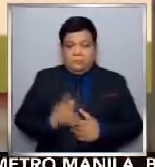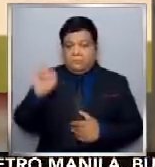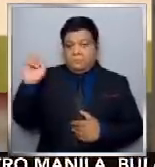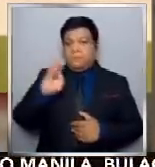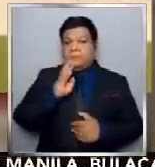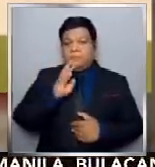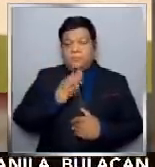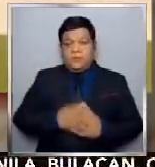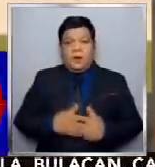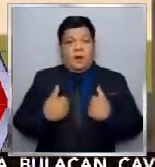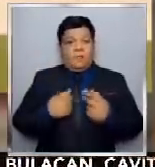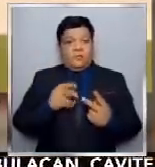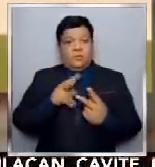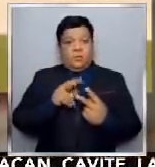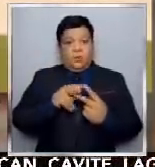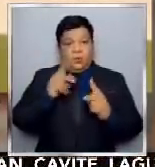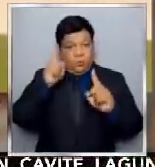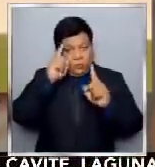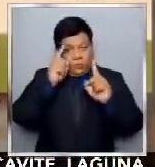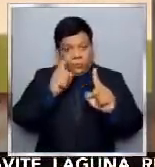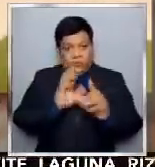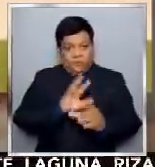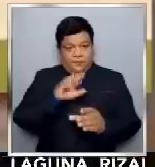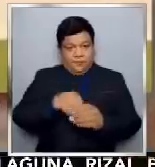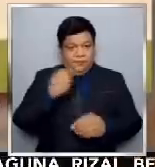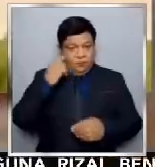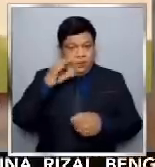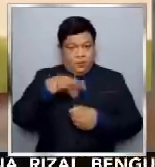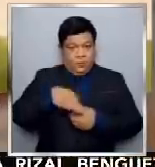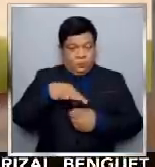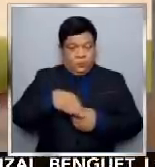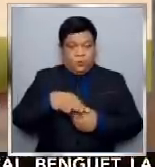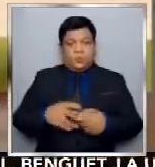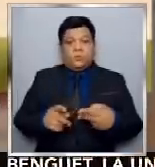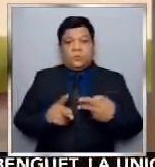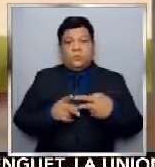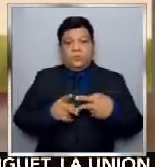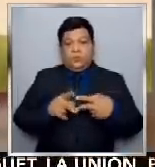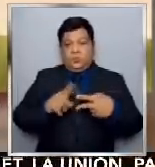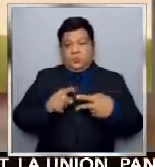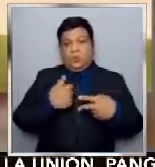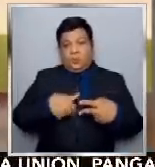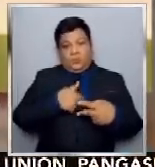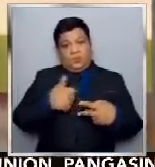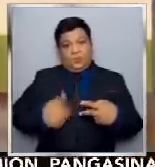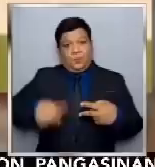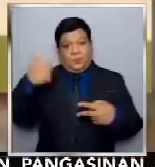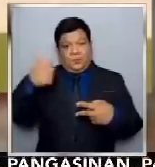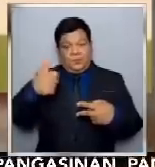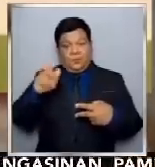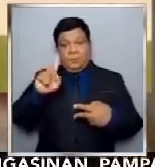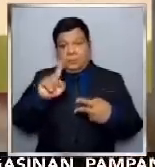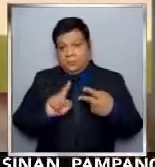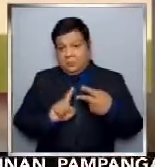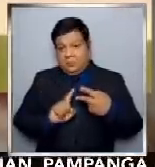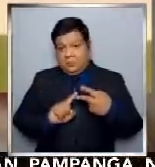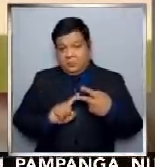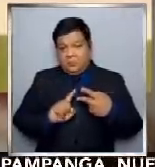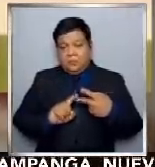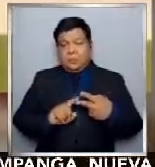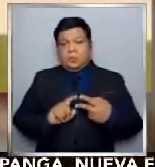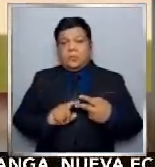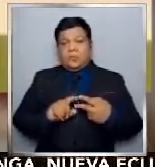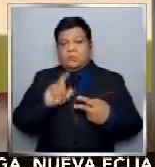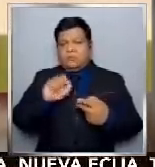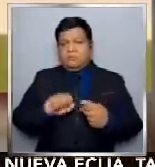sa paglahok sa halalan. Unang-una, yung manalo kami, no? Pero yung pangalawa, to lay the